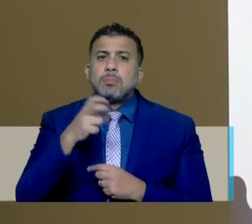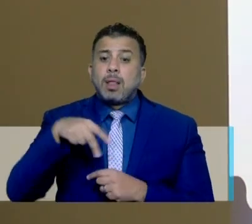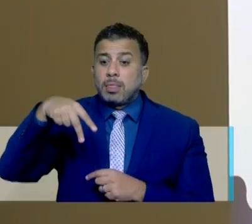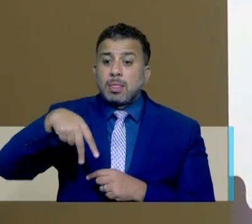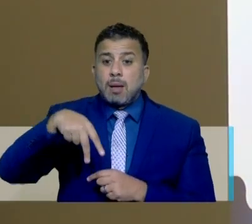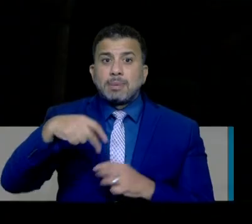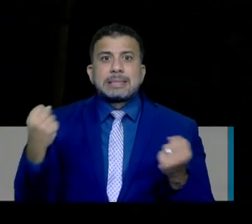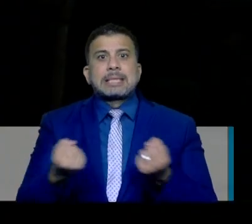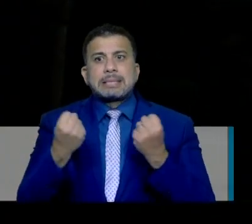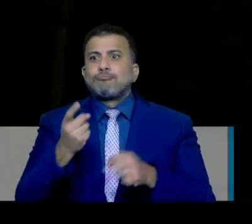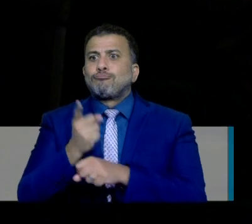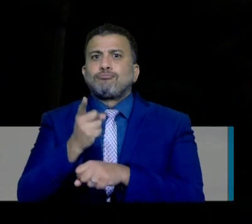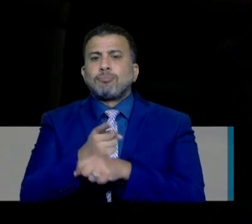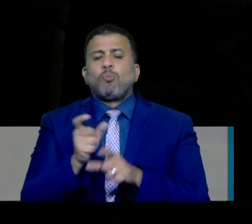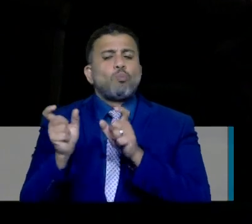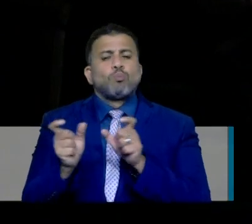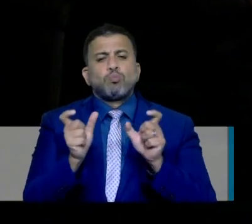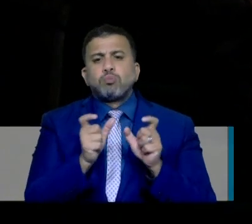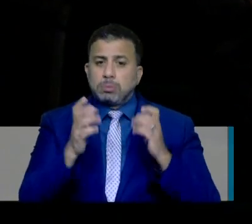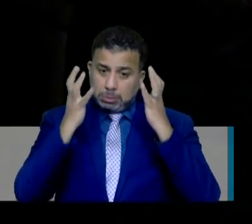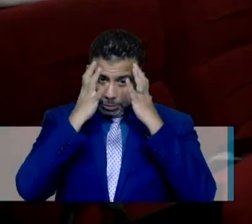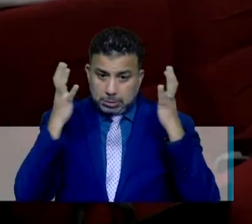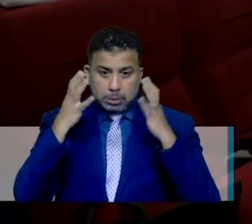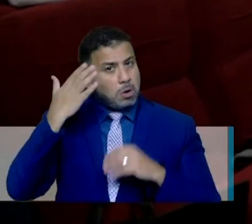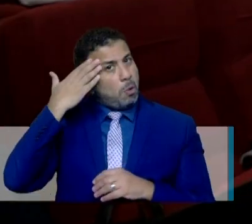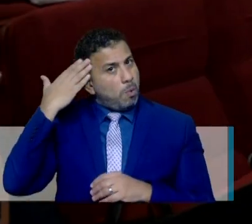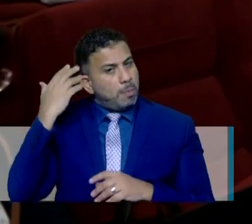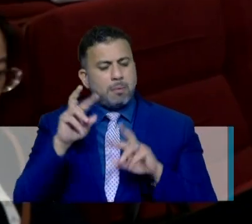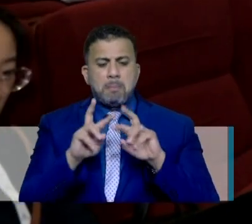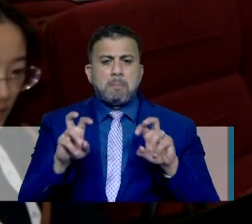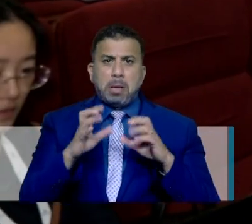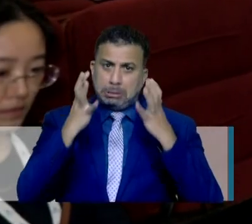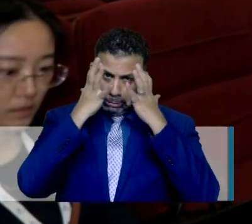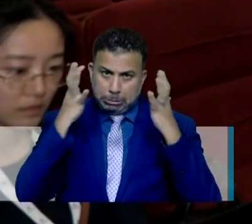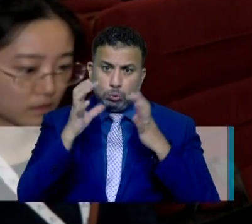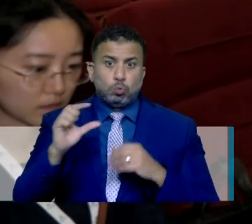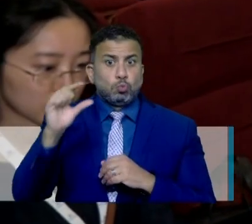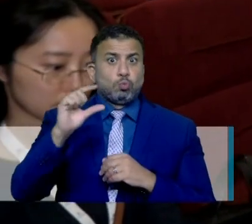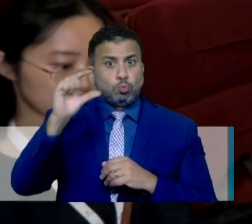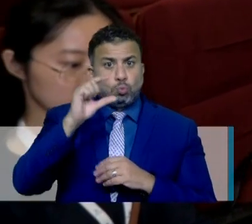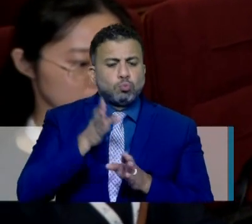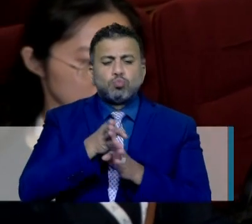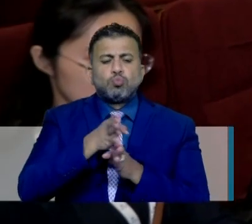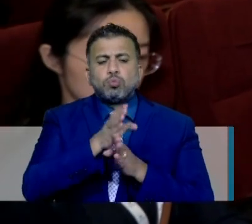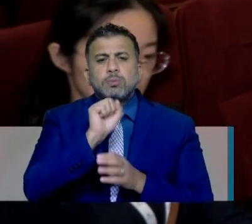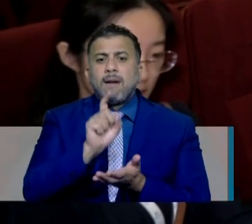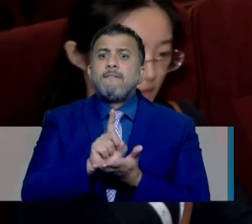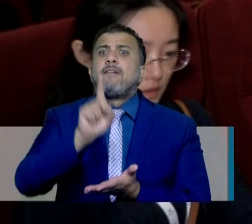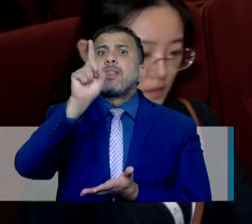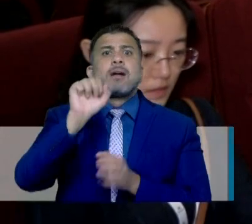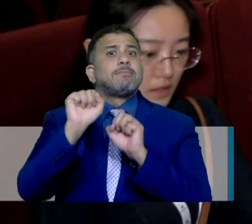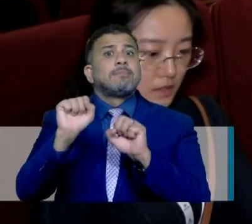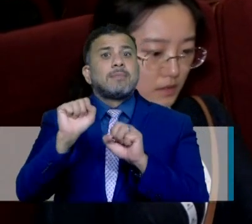ورش تدريبيه يشرف عليها نخبه من الخبراء والباحثين والمتخصصين في مجال الفضاء